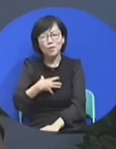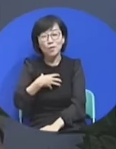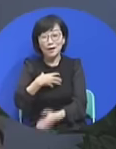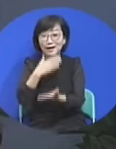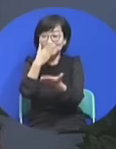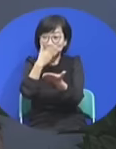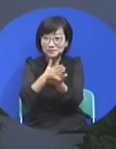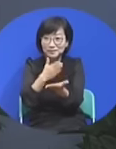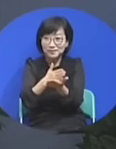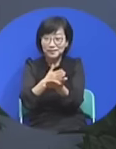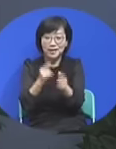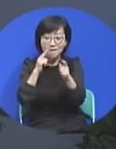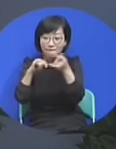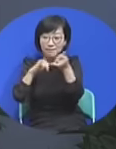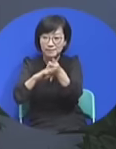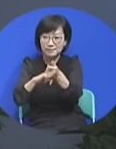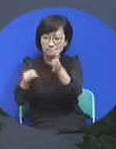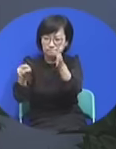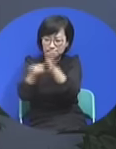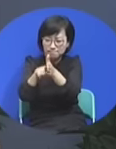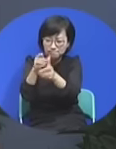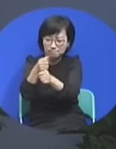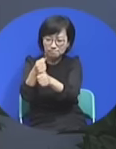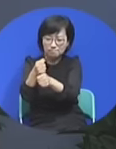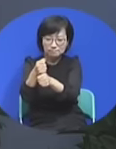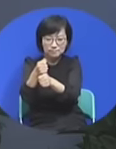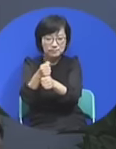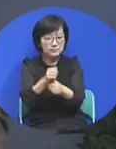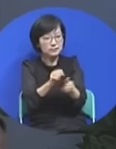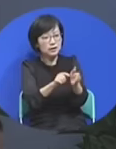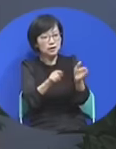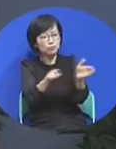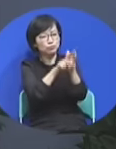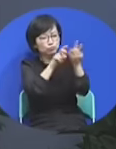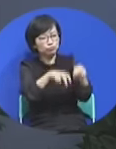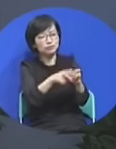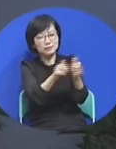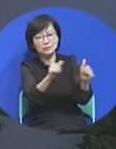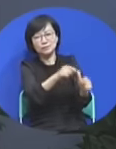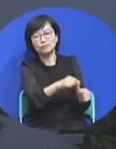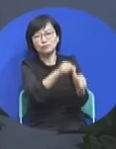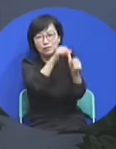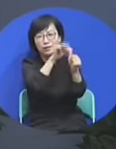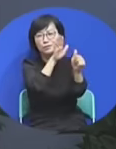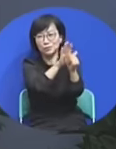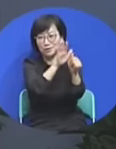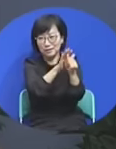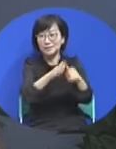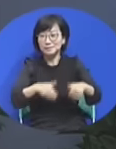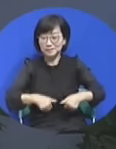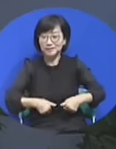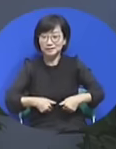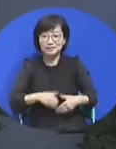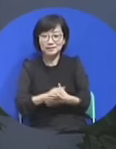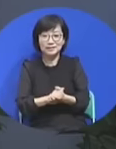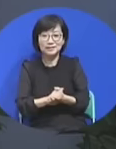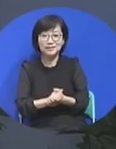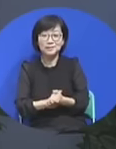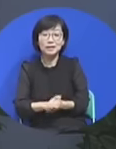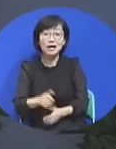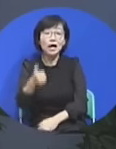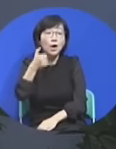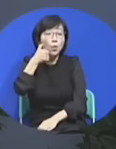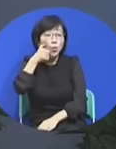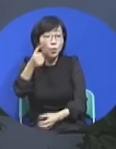언약 붙잡고 살려야 됩니다. There really is nothing for us to worry about. You must hold on to this covenant and now go and save other people. 드디어 오순절